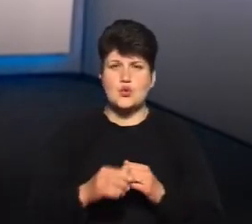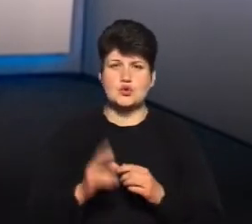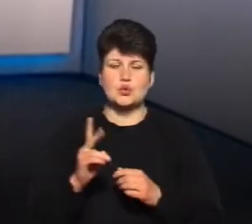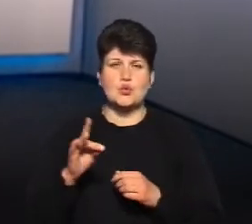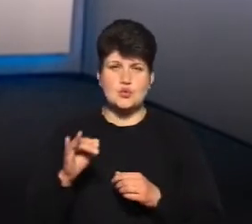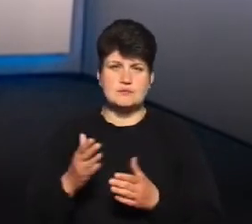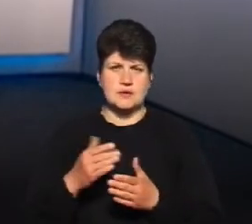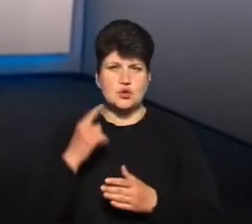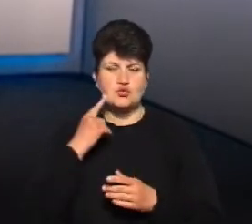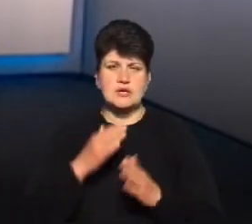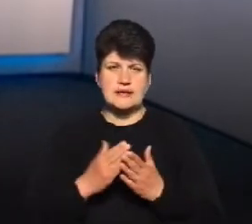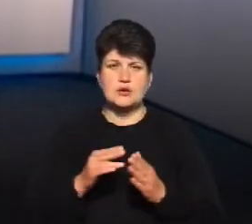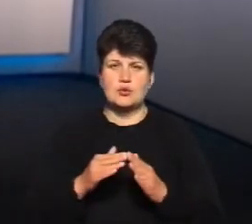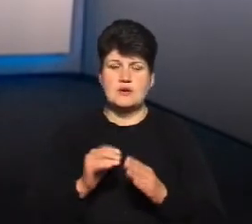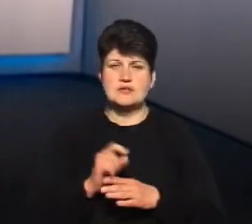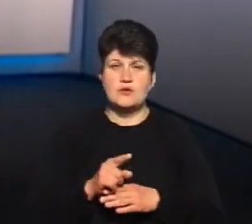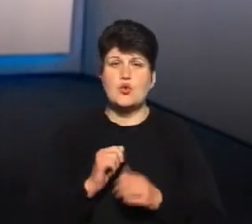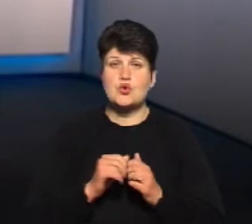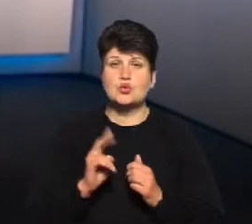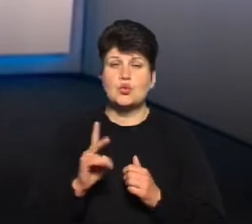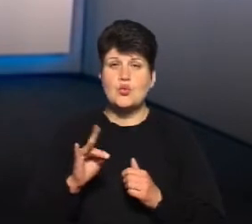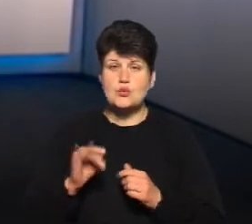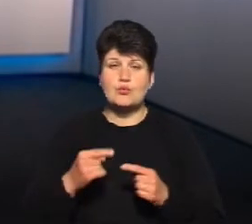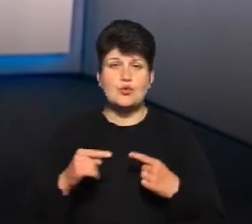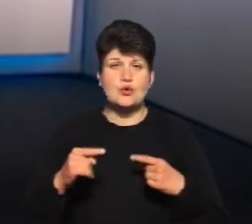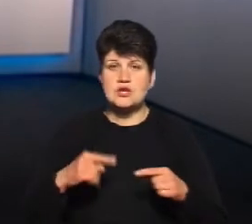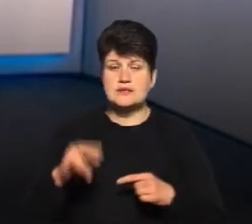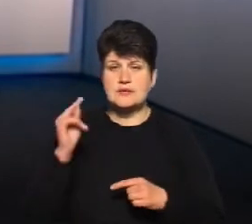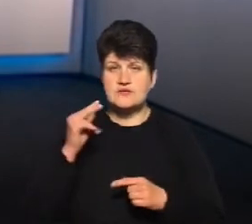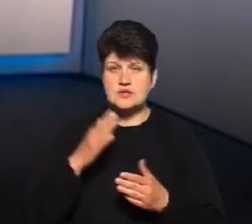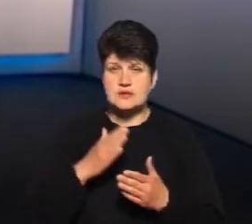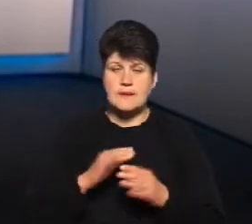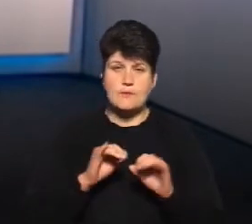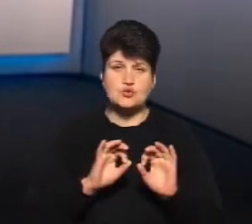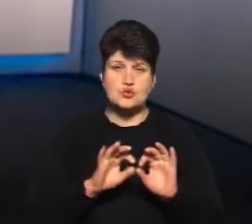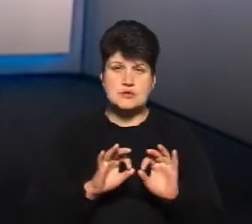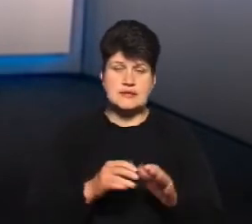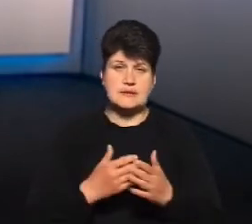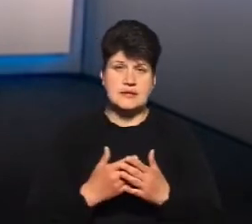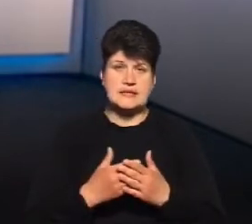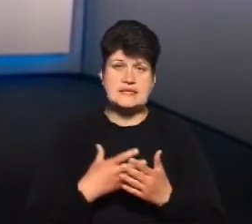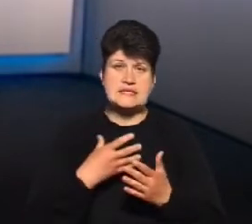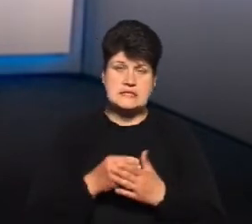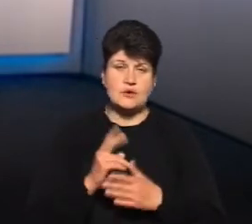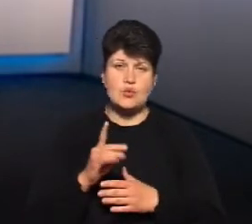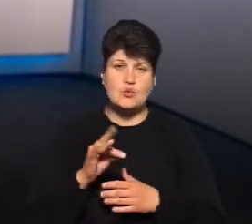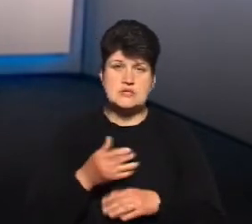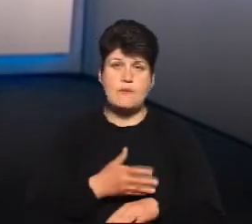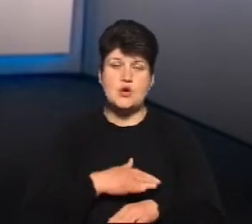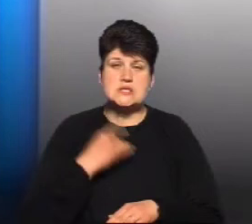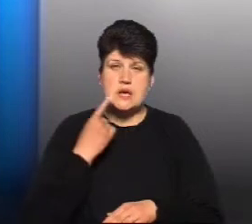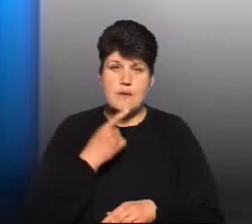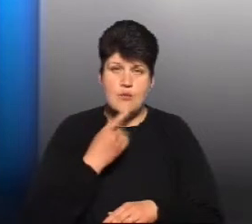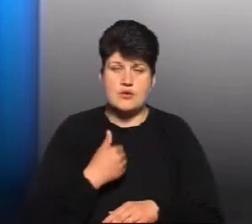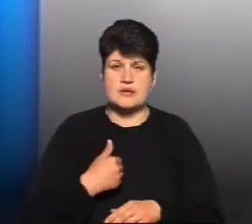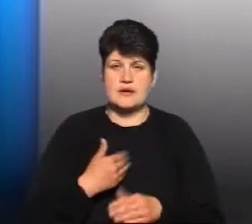завдання. Так, звісно, кожен курс, він по-іншому йде навчання. От, власне, можу розказати за свій курс, це польська мова. Я їм